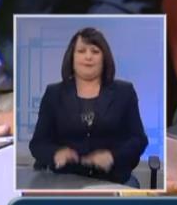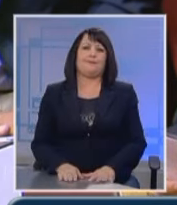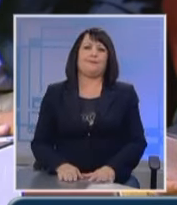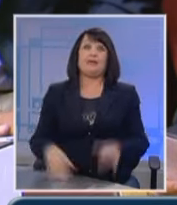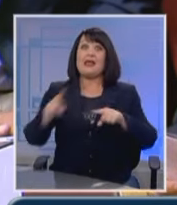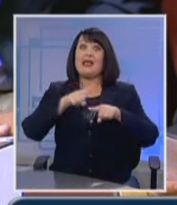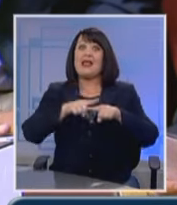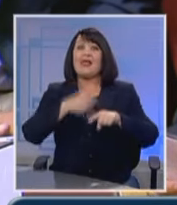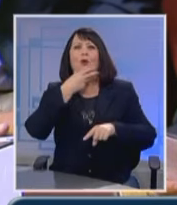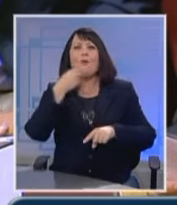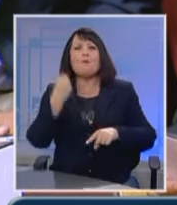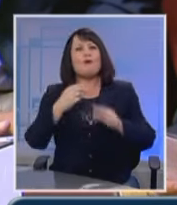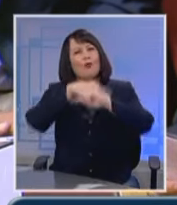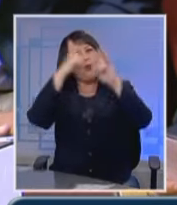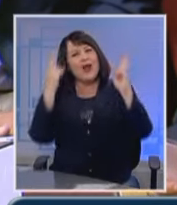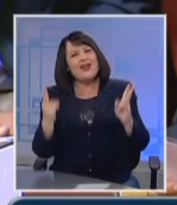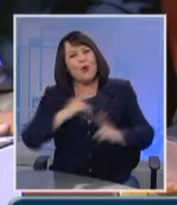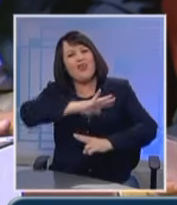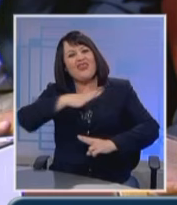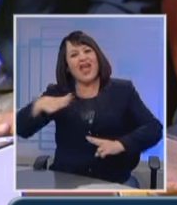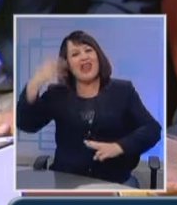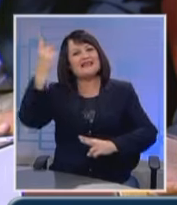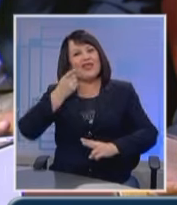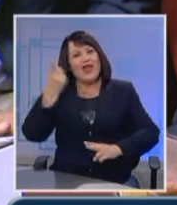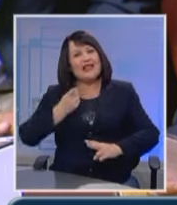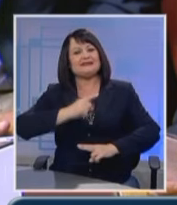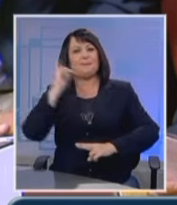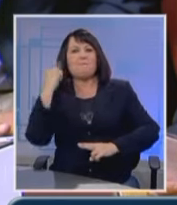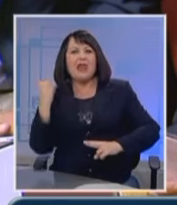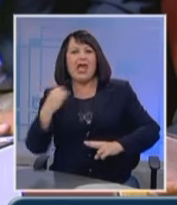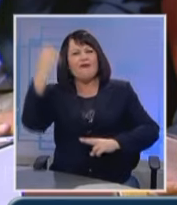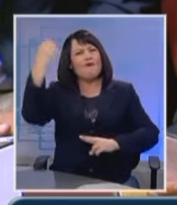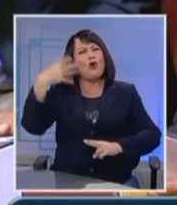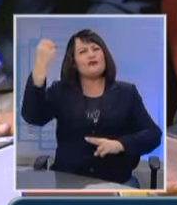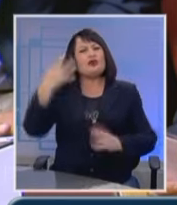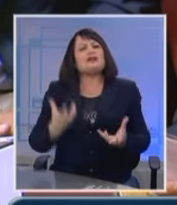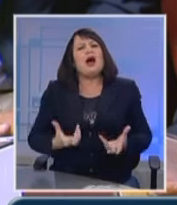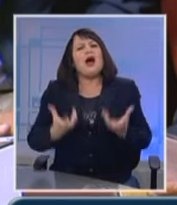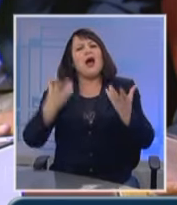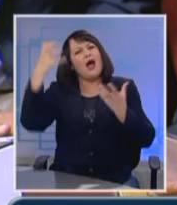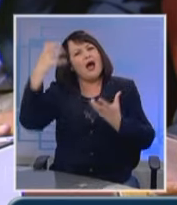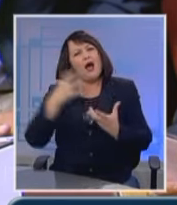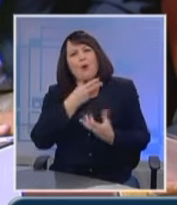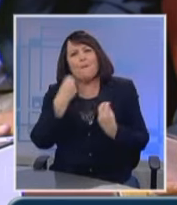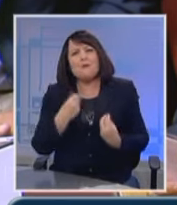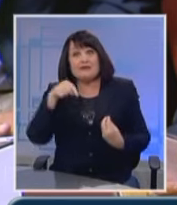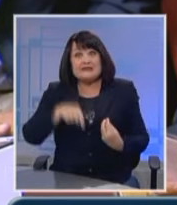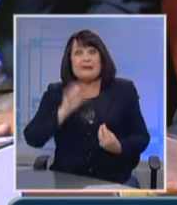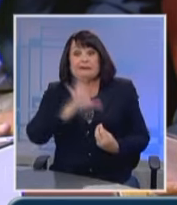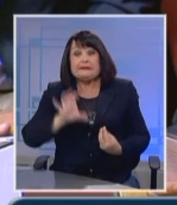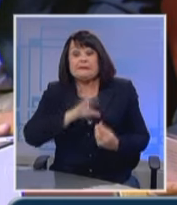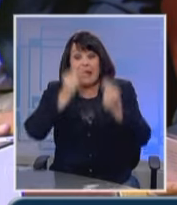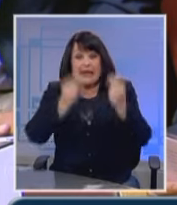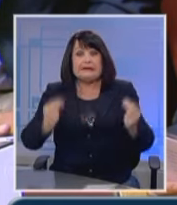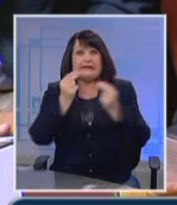Ελλάδα με το απέραντο γαλάζιο του ουρανού και της θάλασσας, φωτισμένη τις περισσότερες ημέρες του χρόνου με το ζεστό φως του ήλιου, αναζητά σήμερα λύσεις να